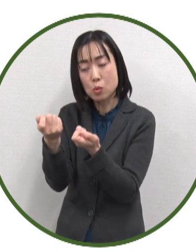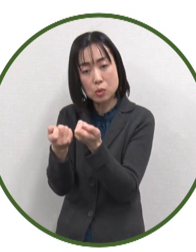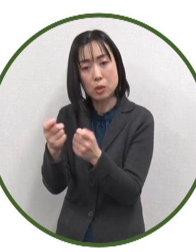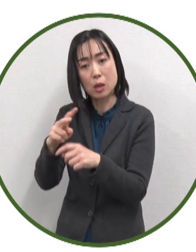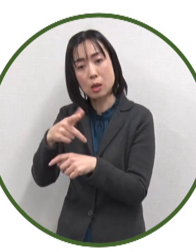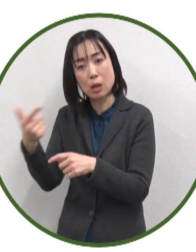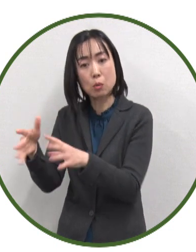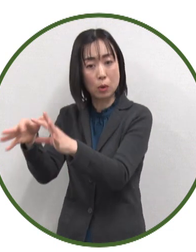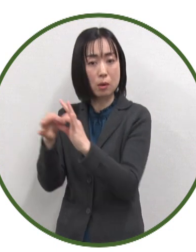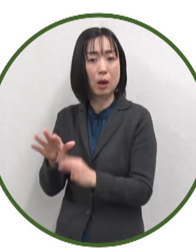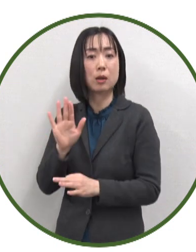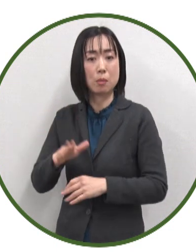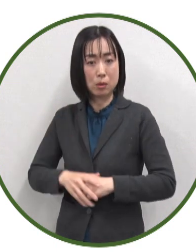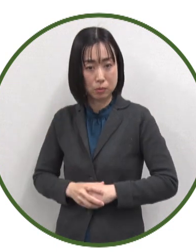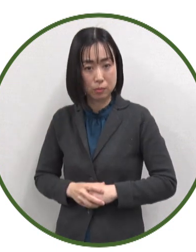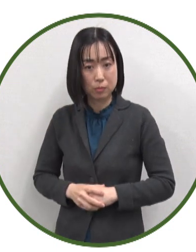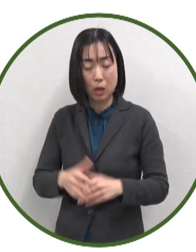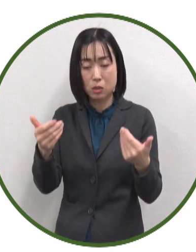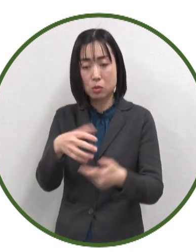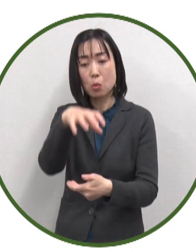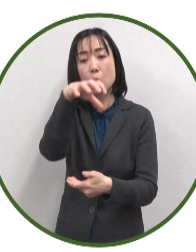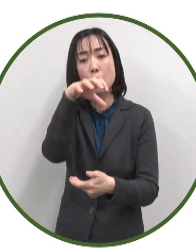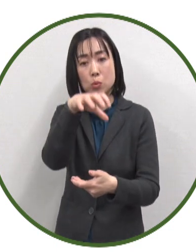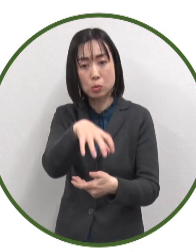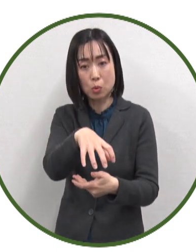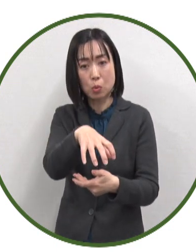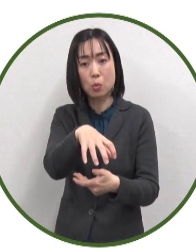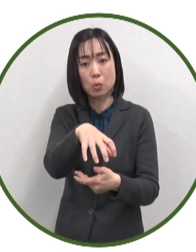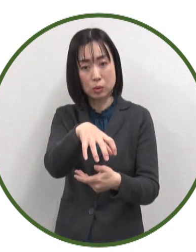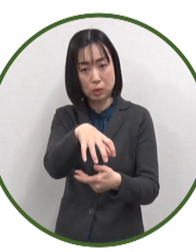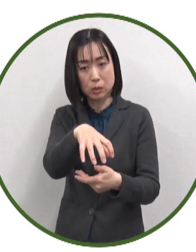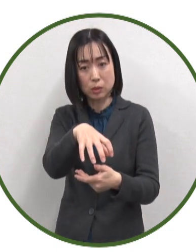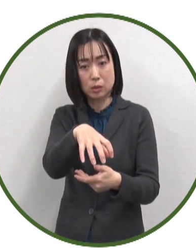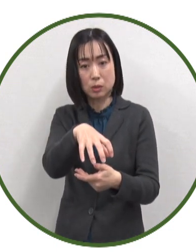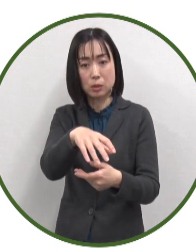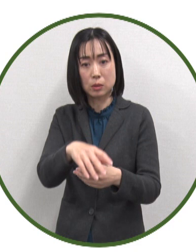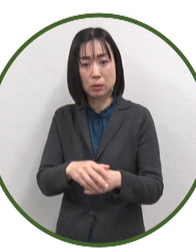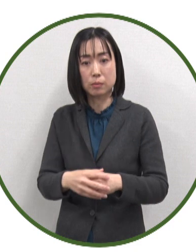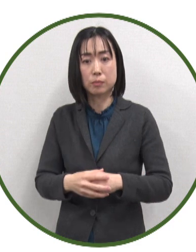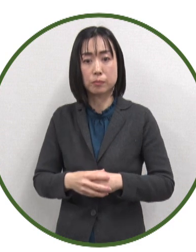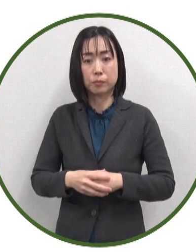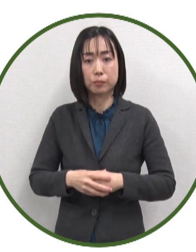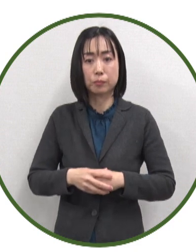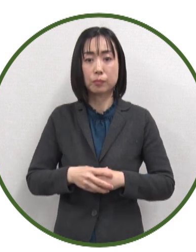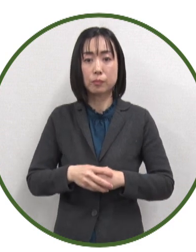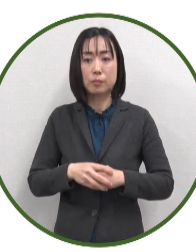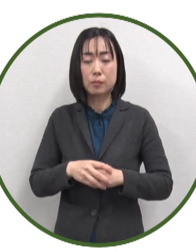検査キットを事業所に送付をしていただきまして、午前中に